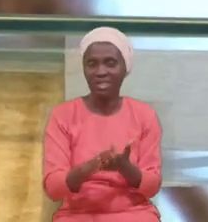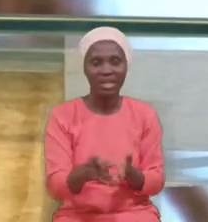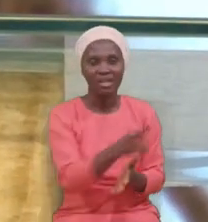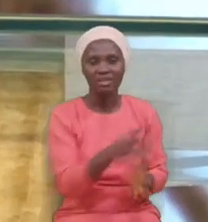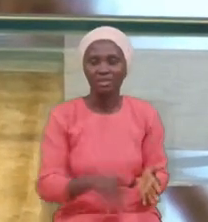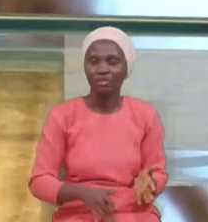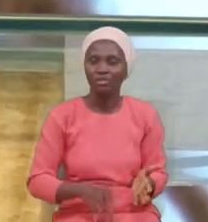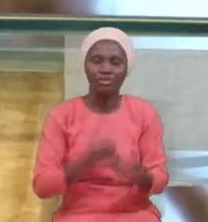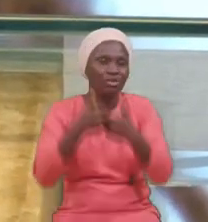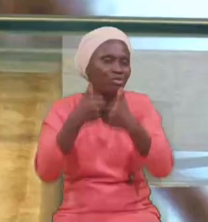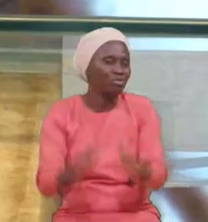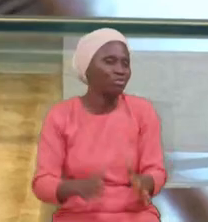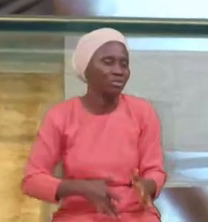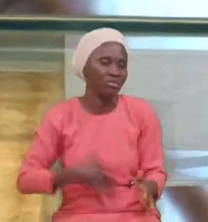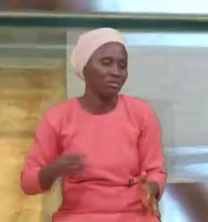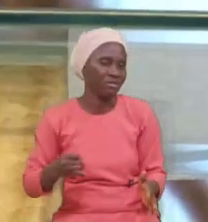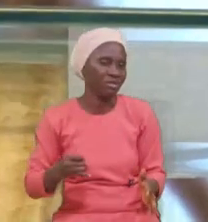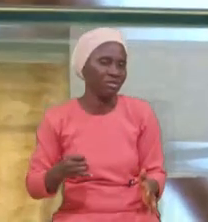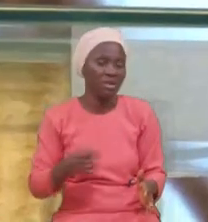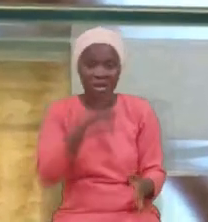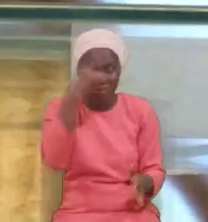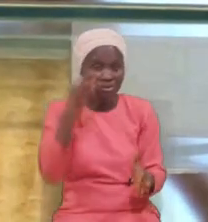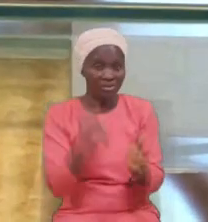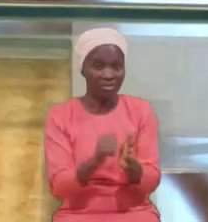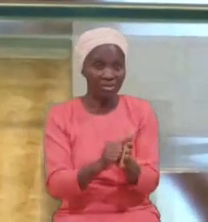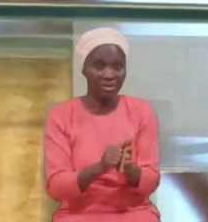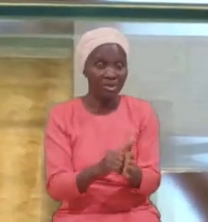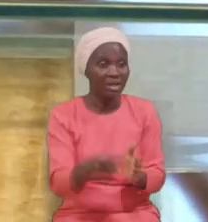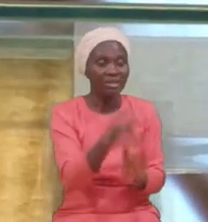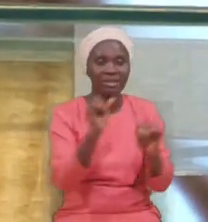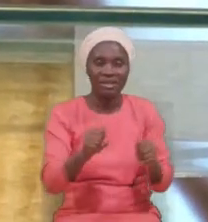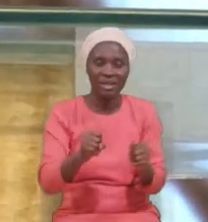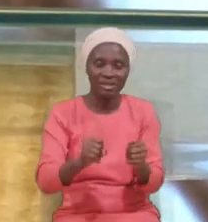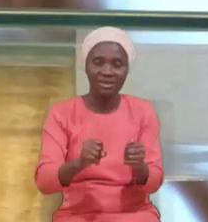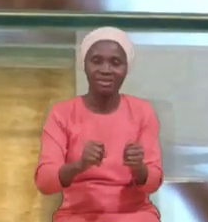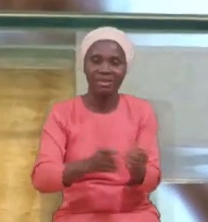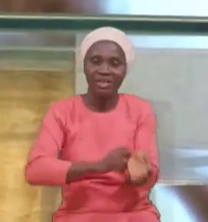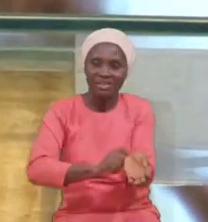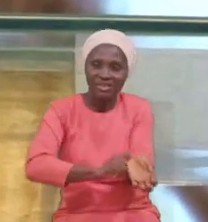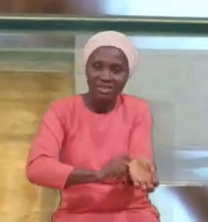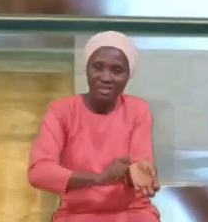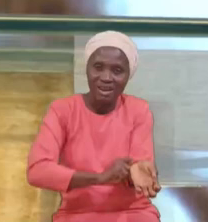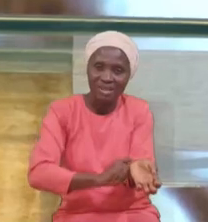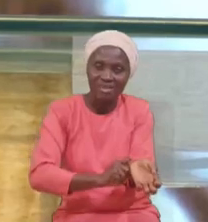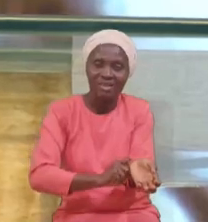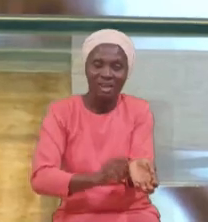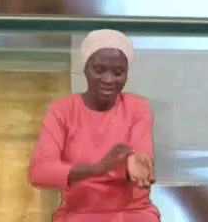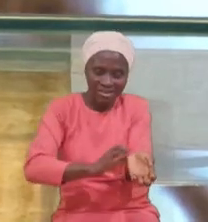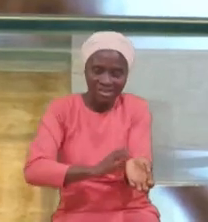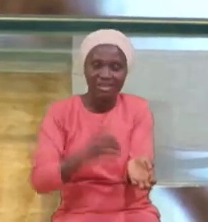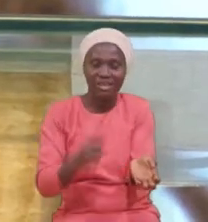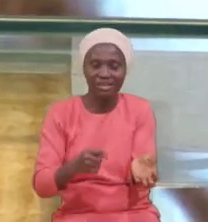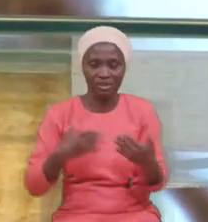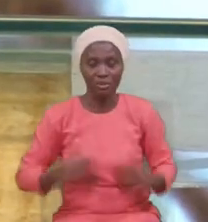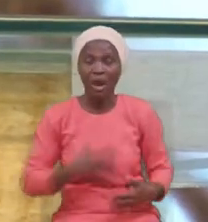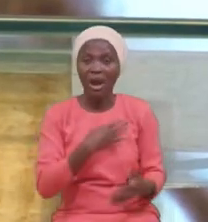peau rugueuse. Ils sont insensibles. Ils perdent toute sensibilité. À cause de cela, ils peuvent se